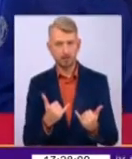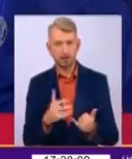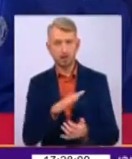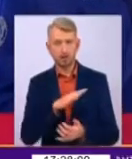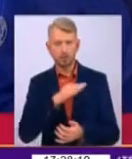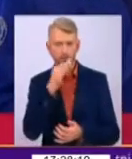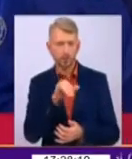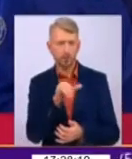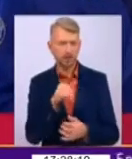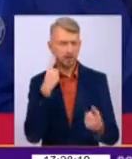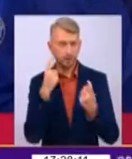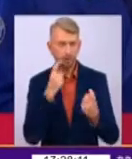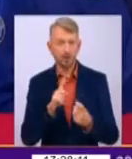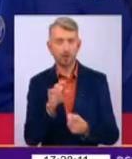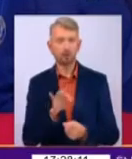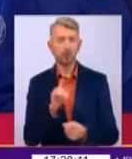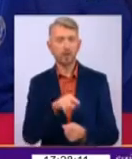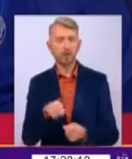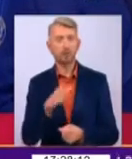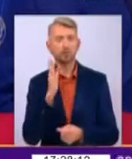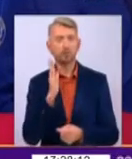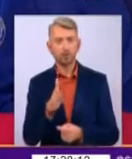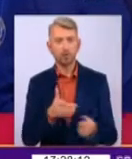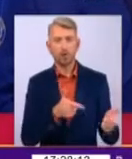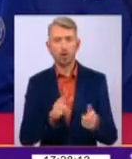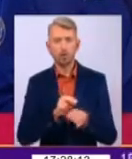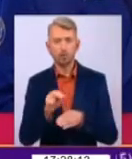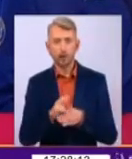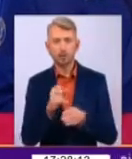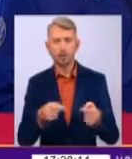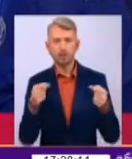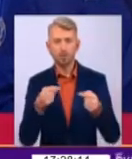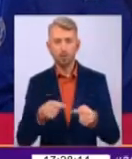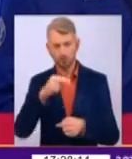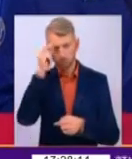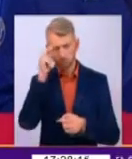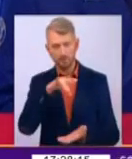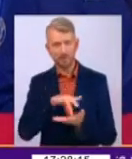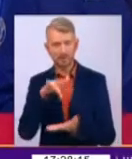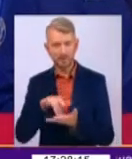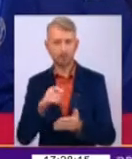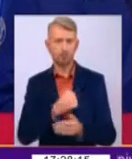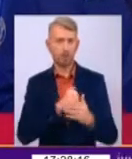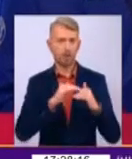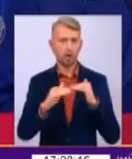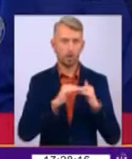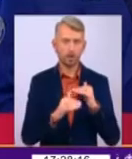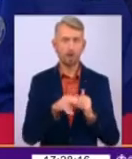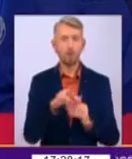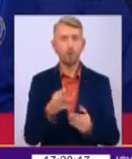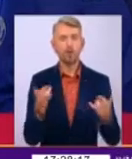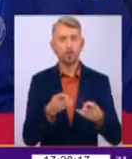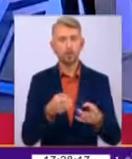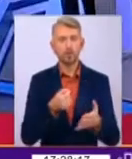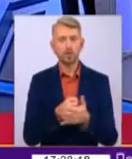приводу у вас інформація відносно того, що їх будуть готувати на відповідних учбових центрах, полігонах по необхідності